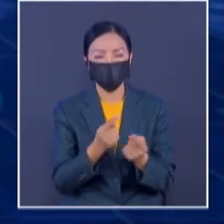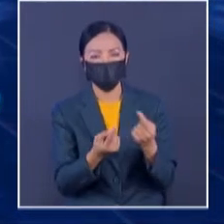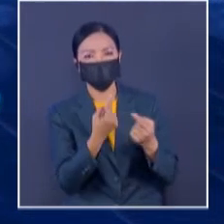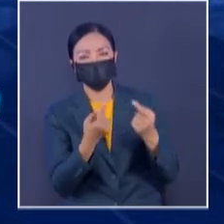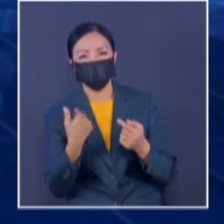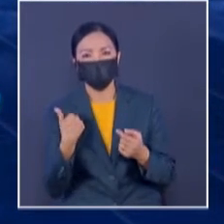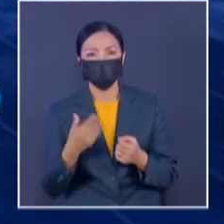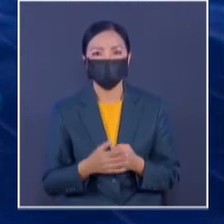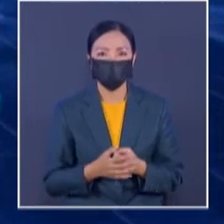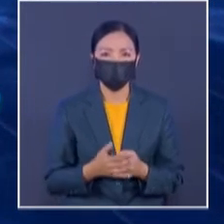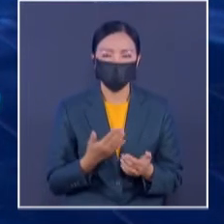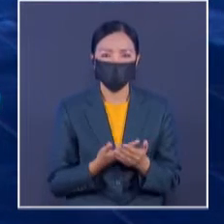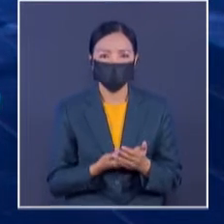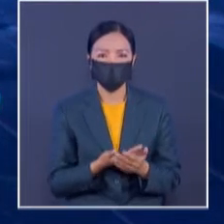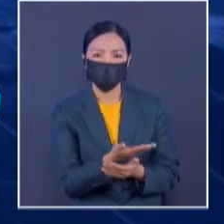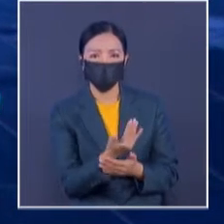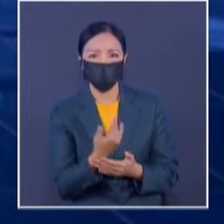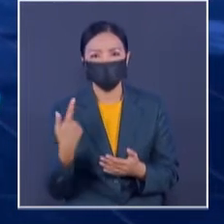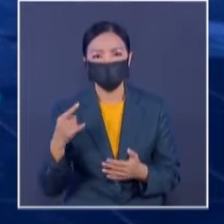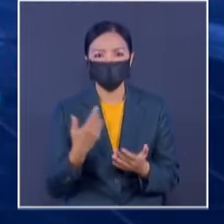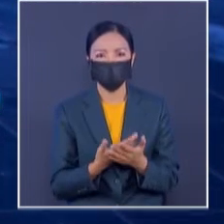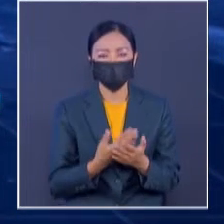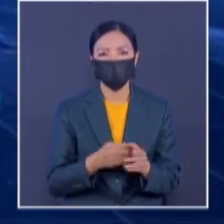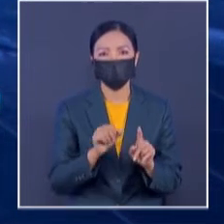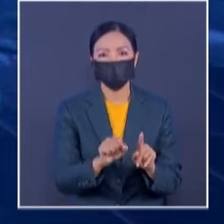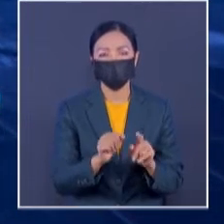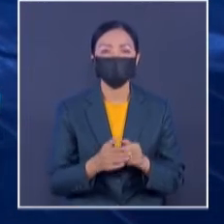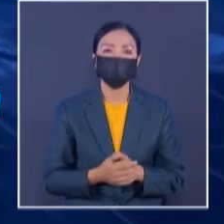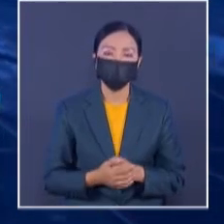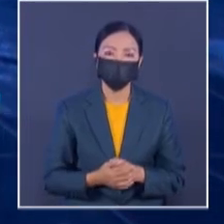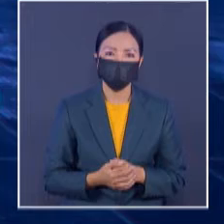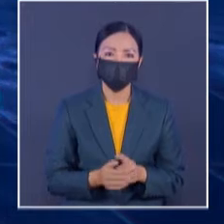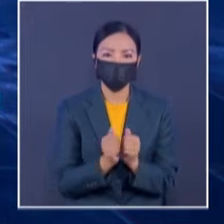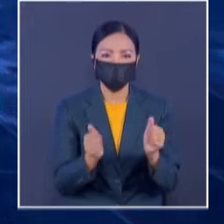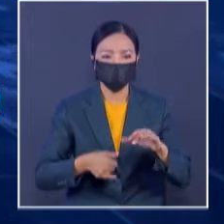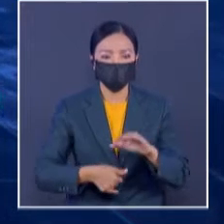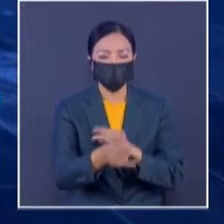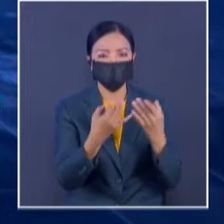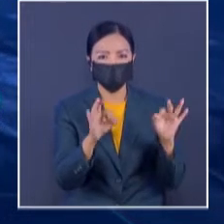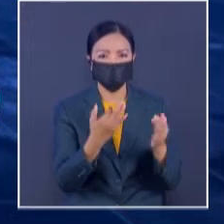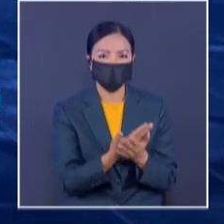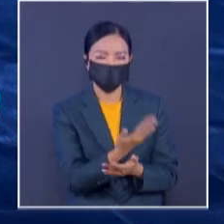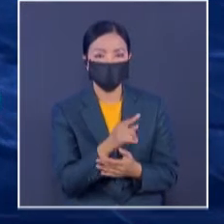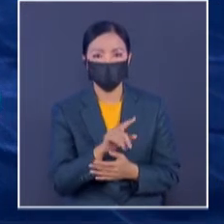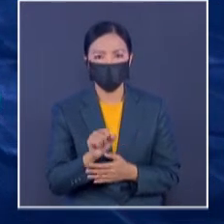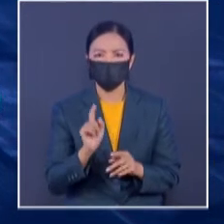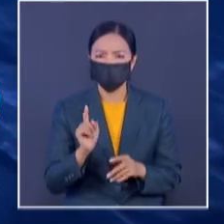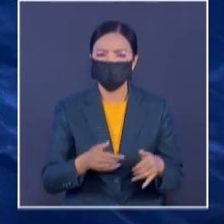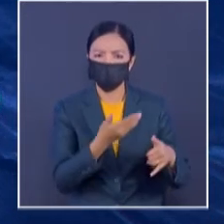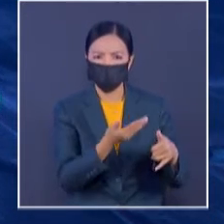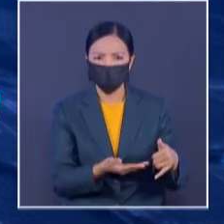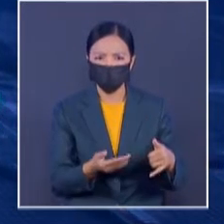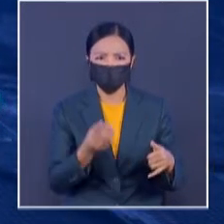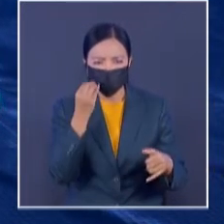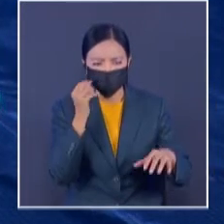ษาแล้วครับว่ามีการเรียกรับผลประโยชน์เป็นเงินจำนวน 100,000 บาทกับการปล่อยให้นายต้อมเป็นอิสรภาพทั้งที่นายต้อมเองไปตรว